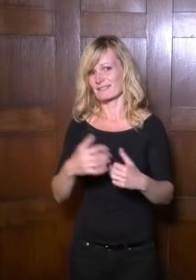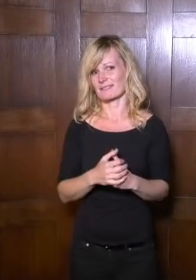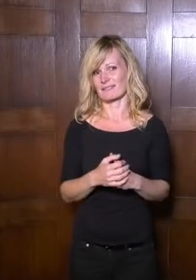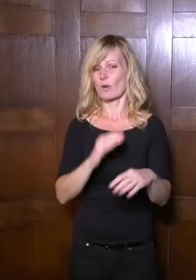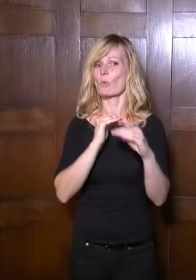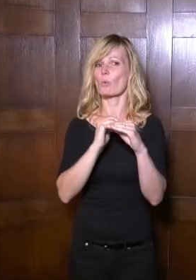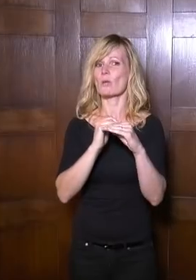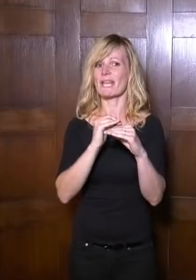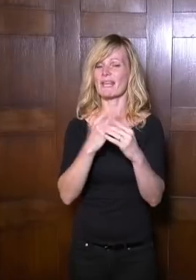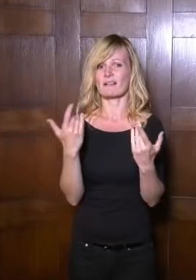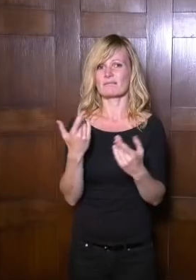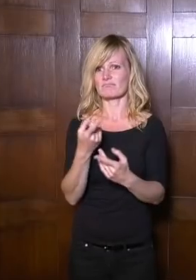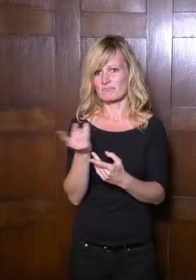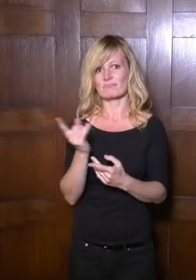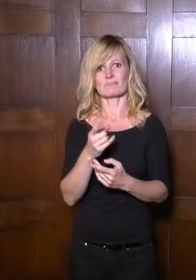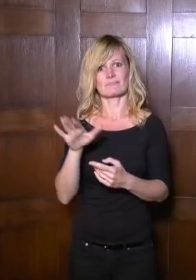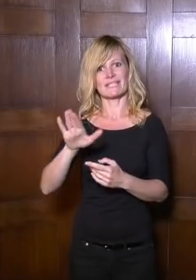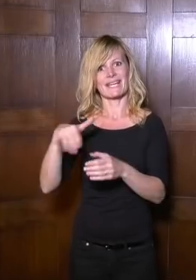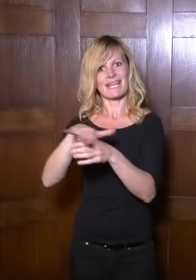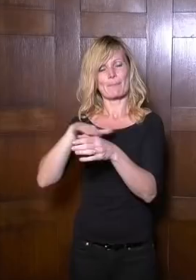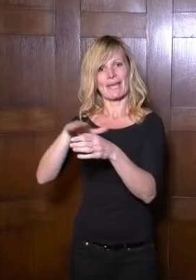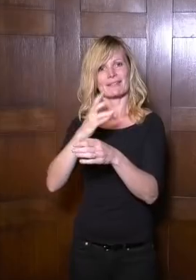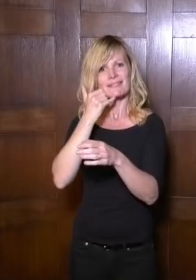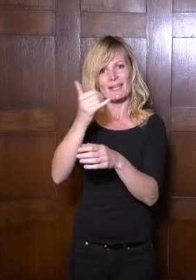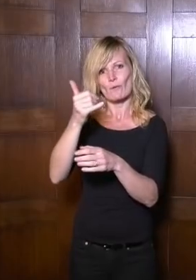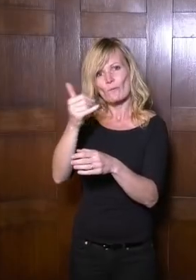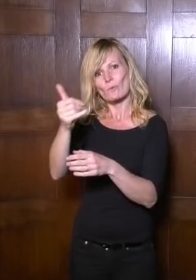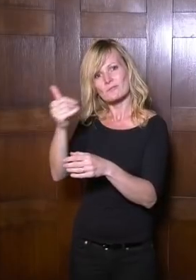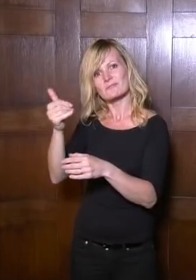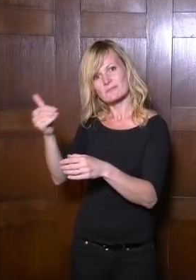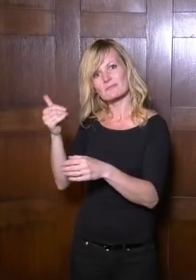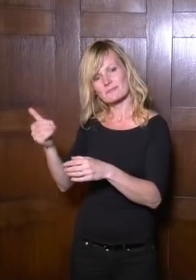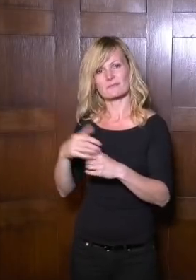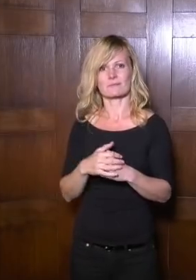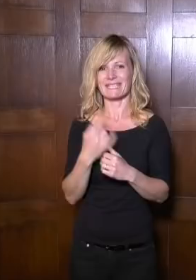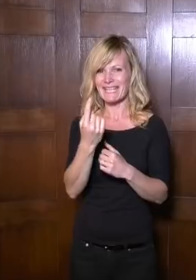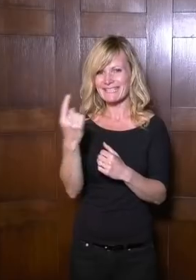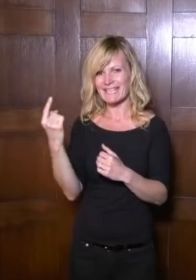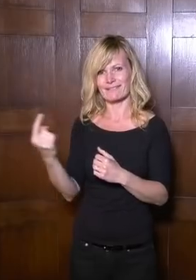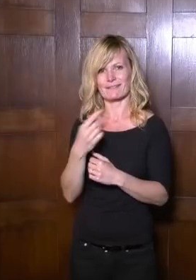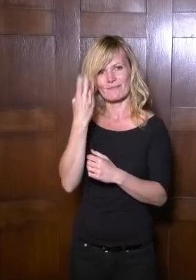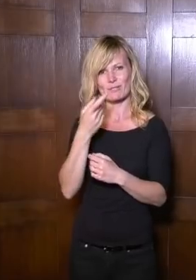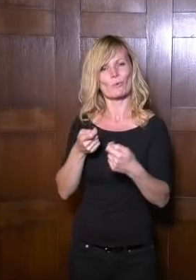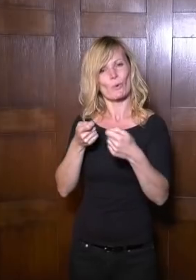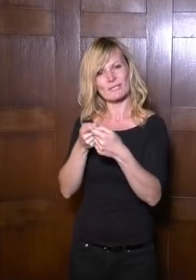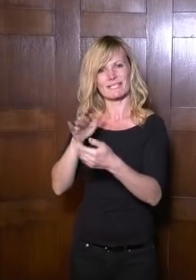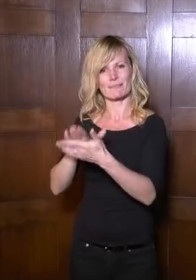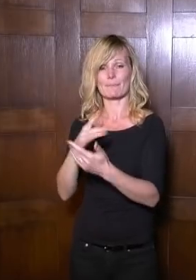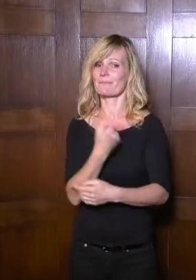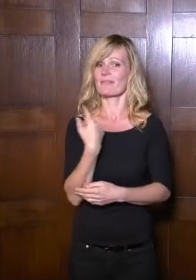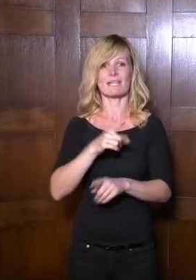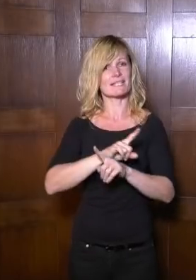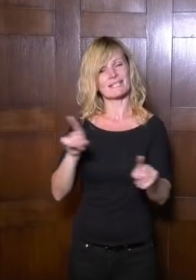wirklich ihre Gemeinden durchtelefoniert und haben irgendwie versucht, in Kontakt zu bleiben. Wir sind als ja nicht systemrelevant